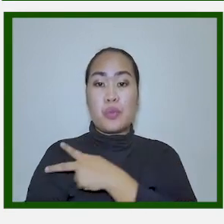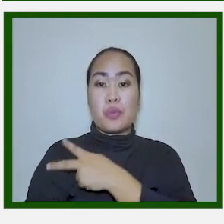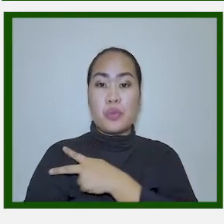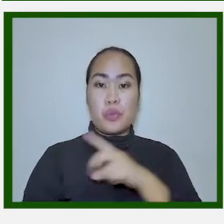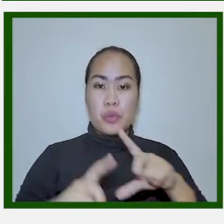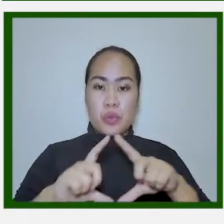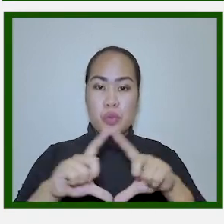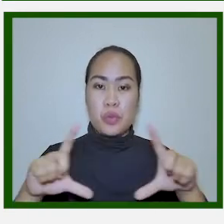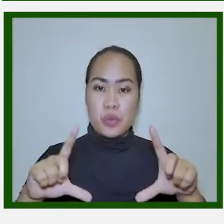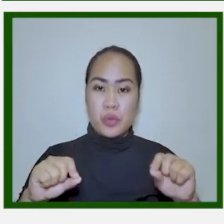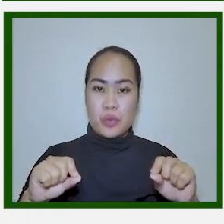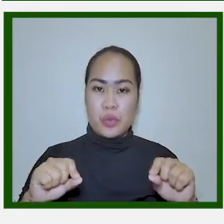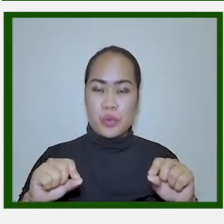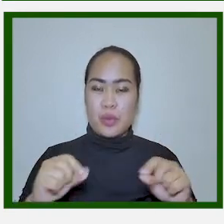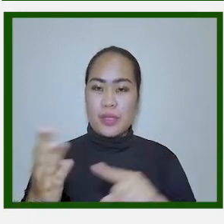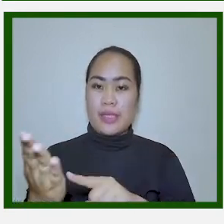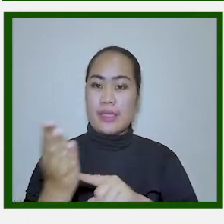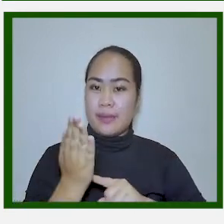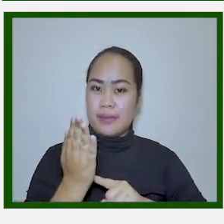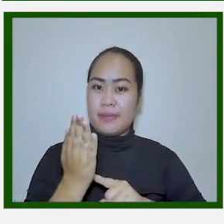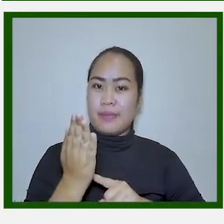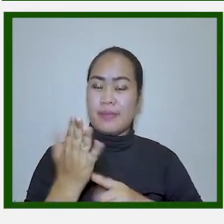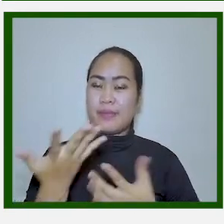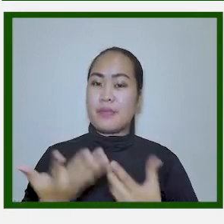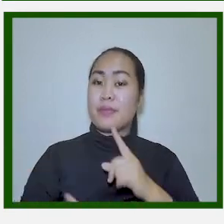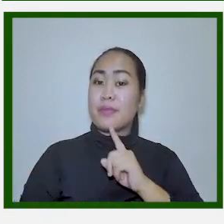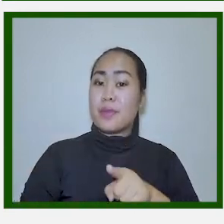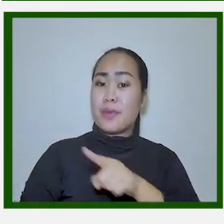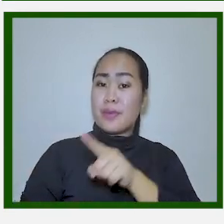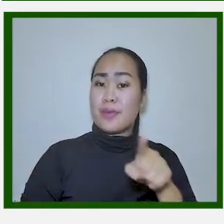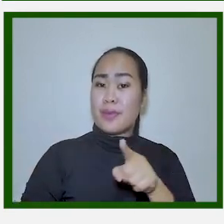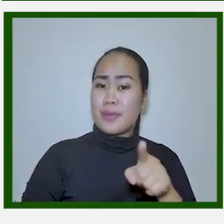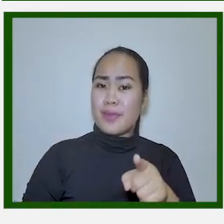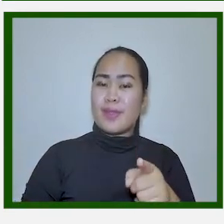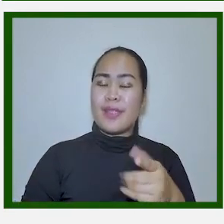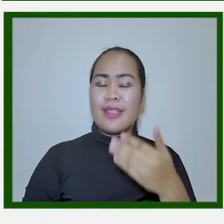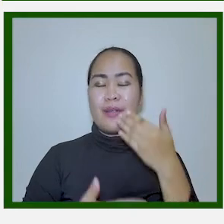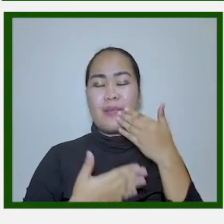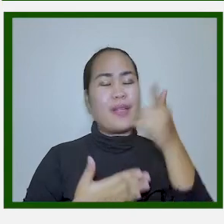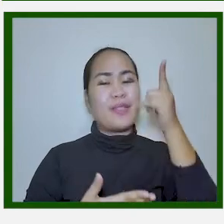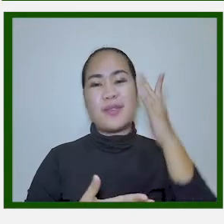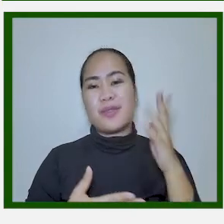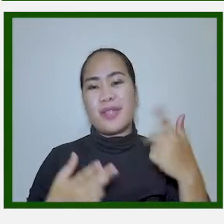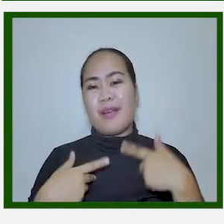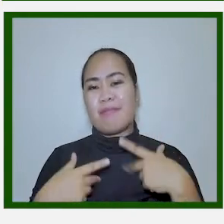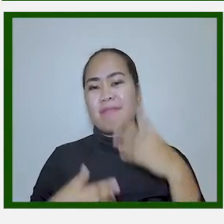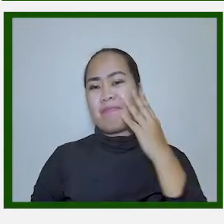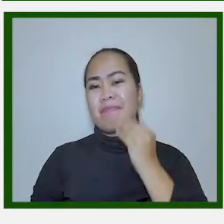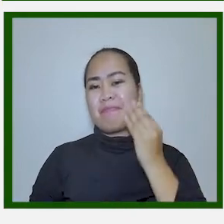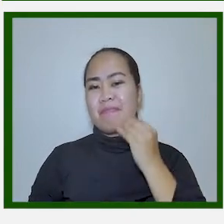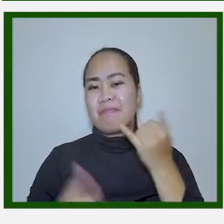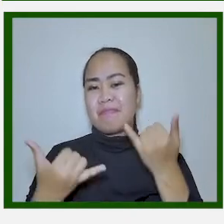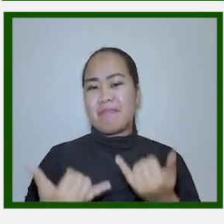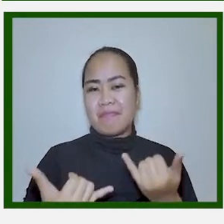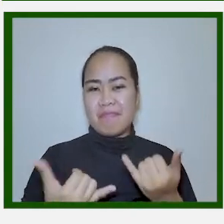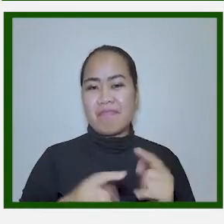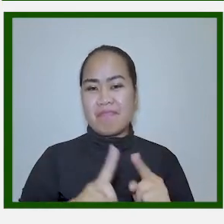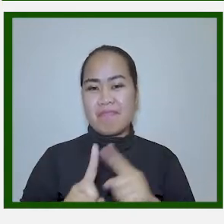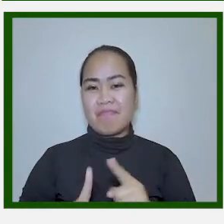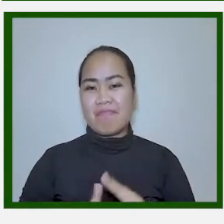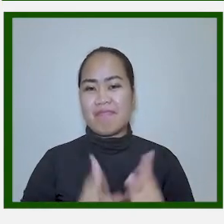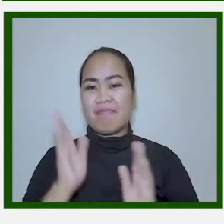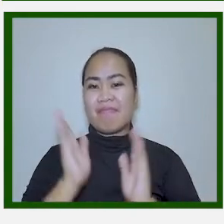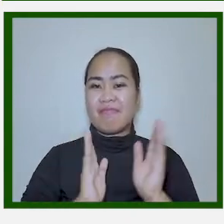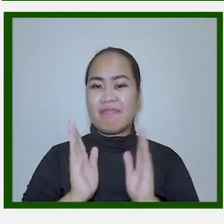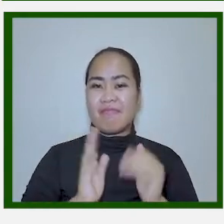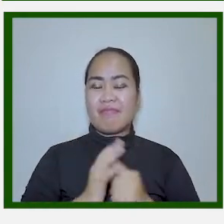ma-experience yun na ang kanilang services. Ano, alam ko yung mga ibang hotels natin, no, marami po tayong mga